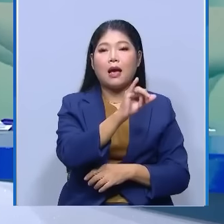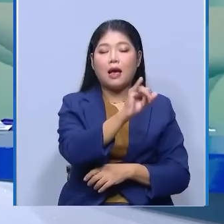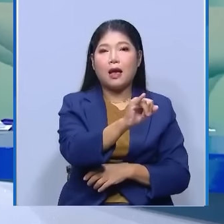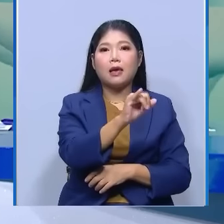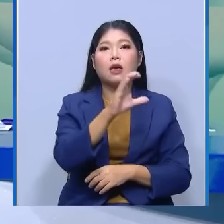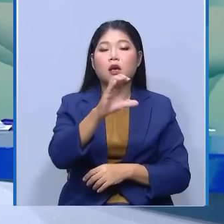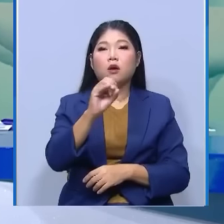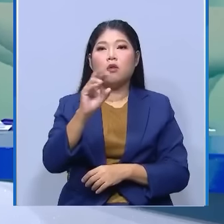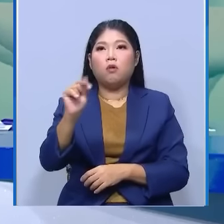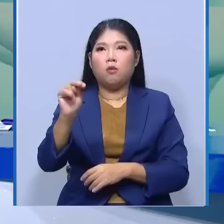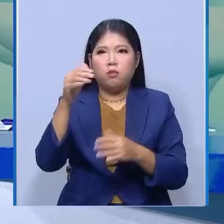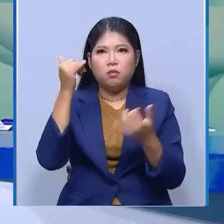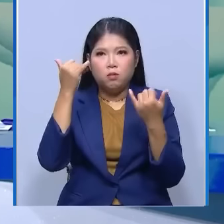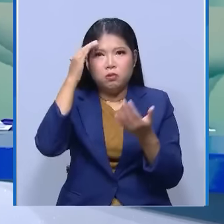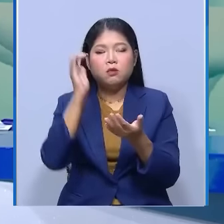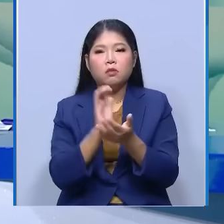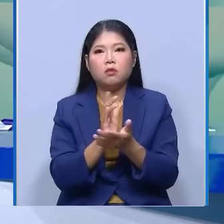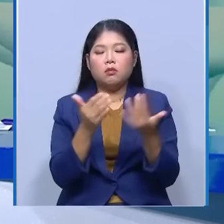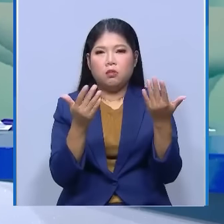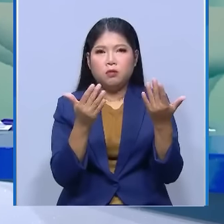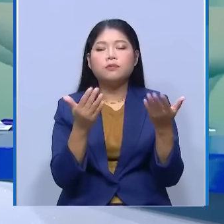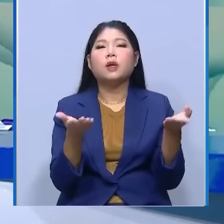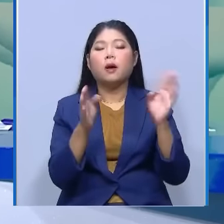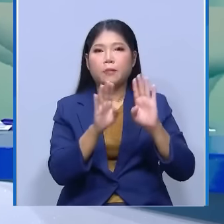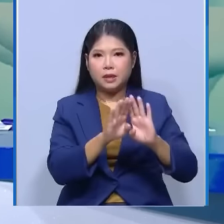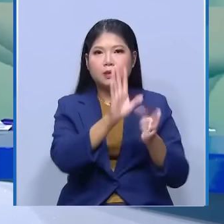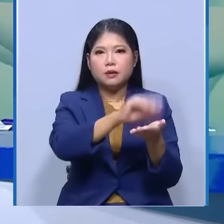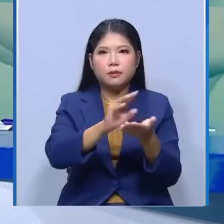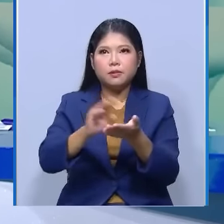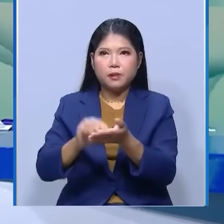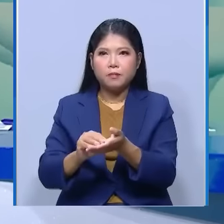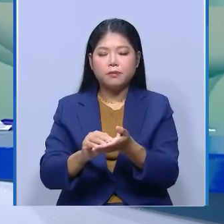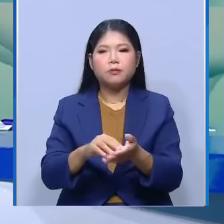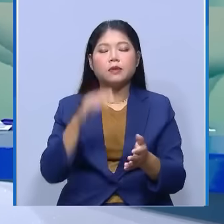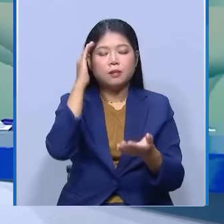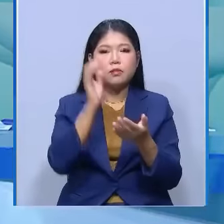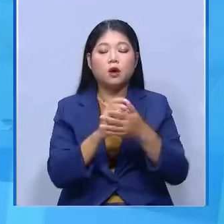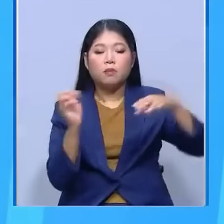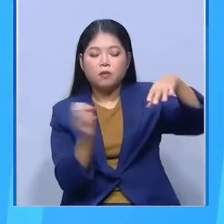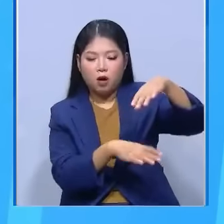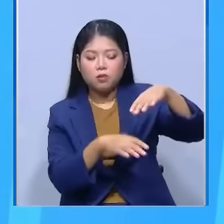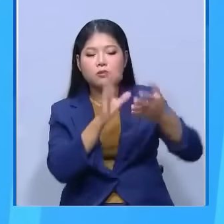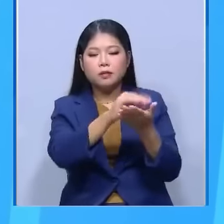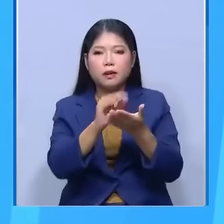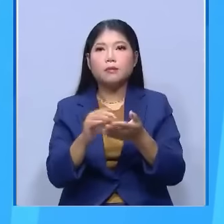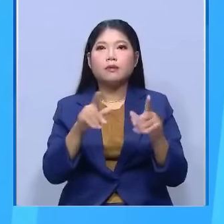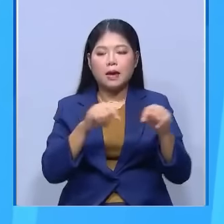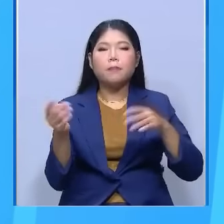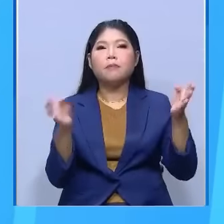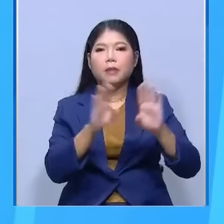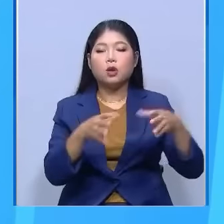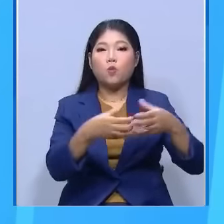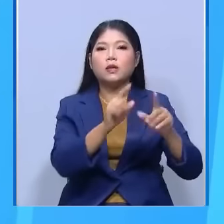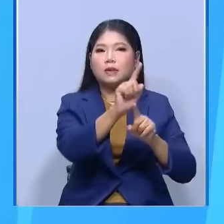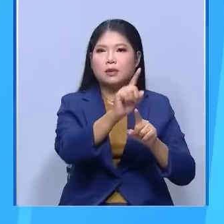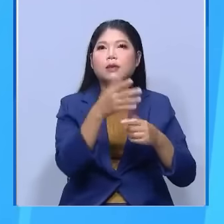เตรียมปิดรับแจ้งความผู้เสียหายล็อตแรกแล้วเพื่อทำสำนวนคดีให้ทันกำหนดฝากขัง48วันส่วนฝากฝั่งของบอส